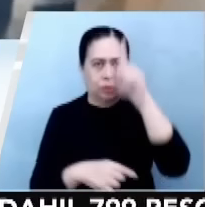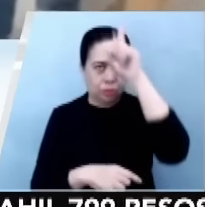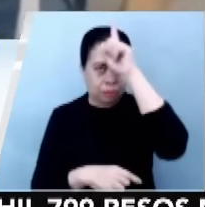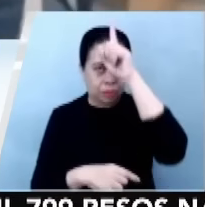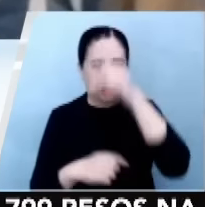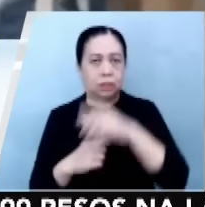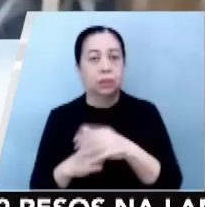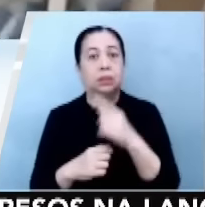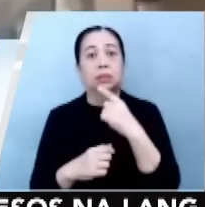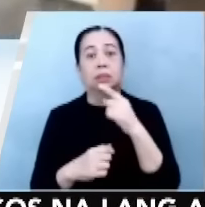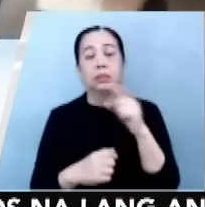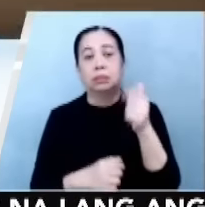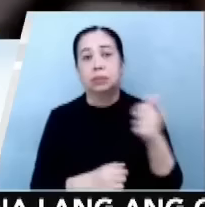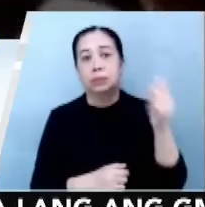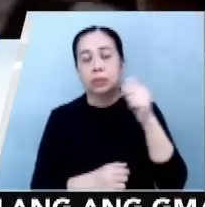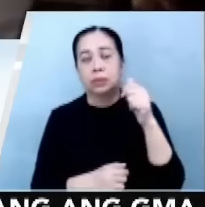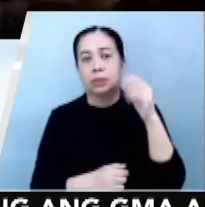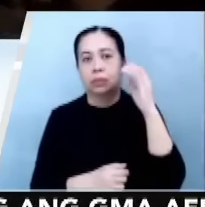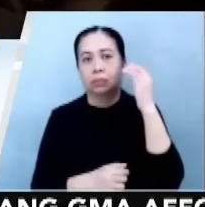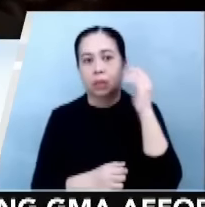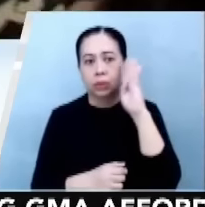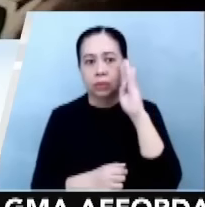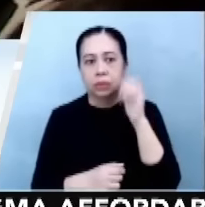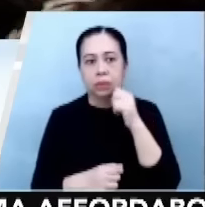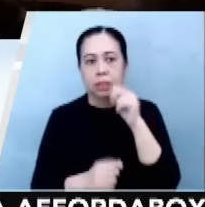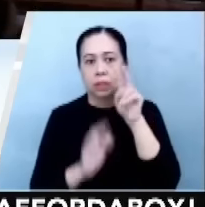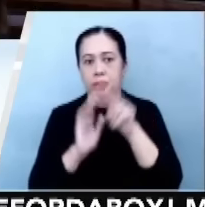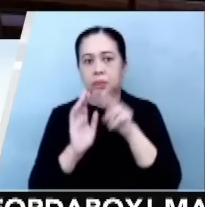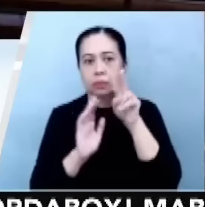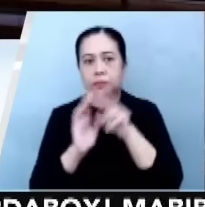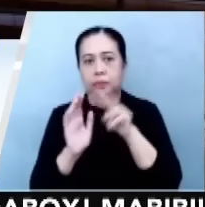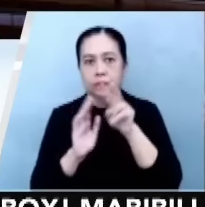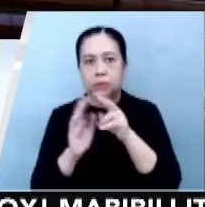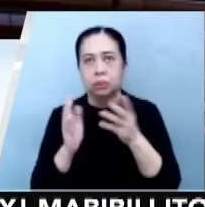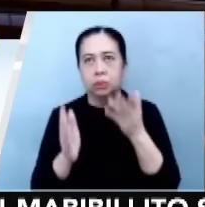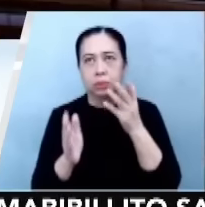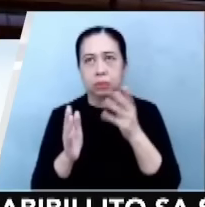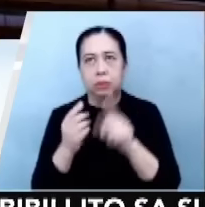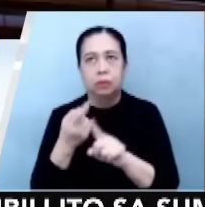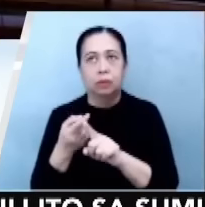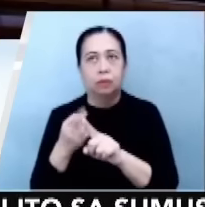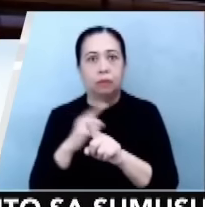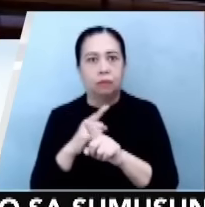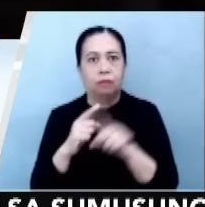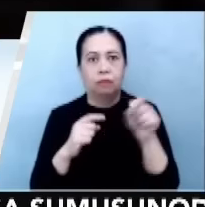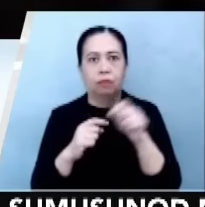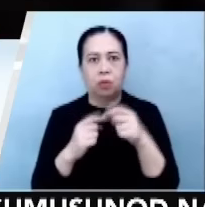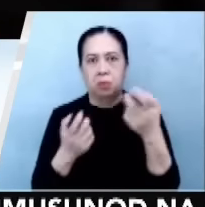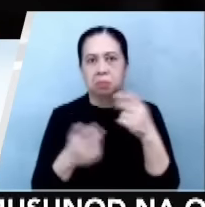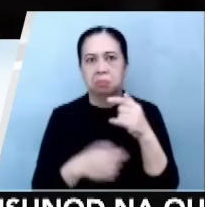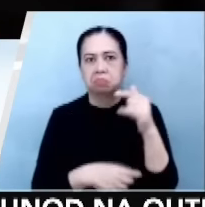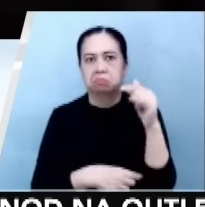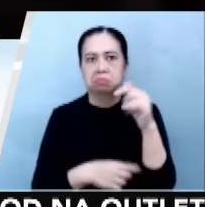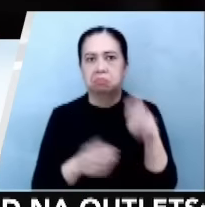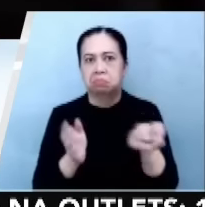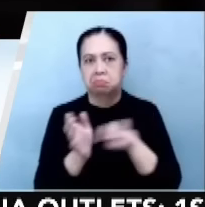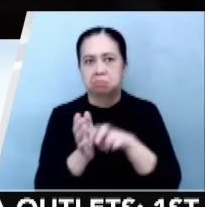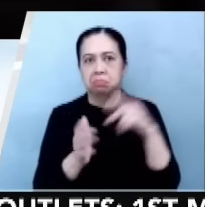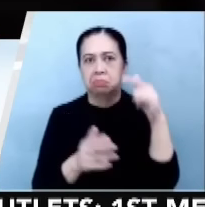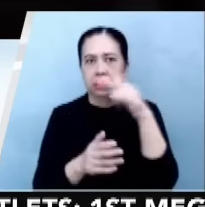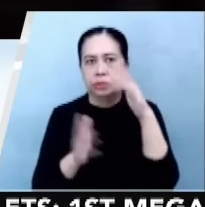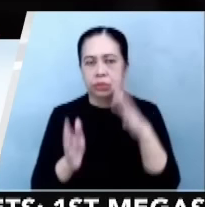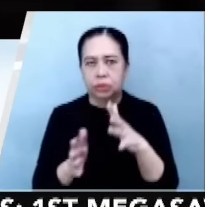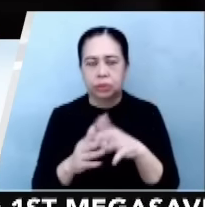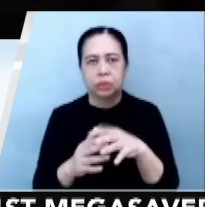kay Bautista, malamang daw ang video footage ng bise ay nanggaling sa mga pasahero. Noong nakaraang linggo, pinasaringan